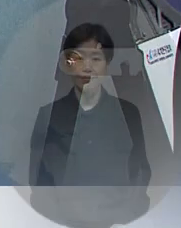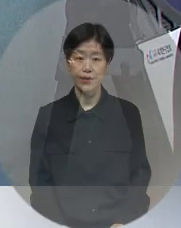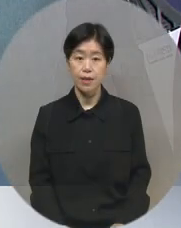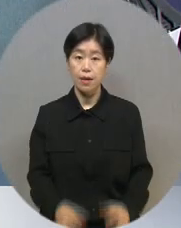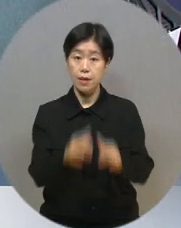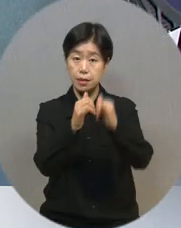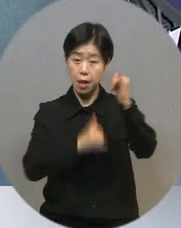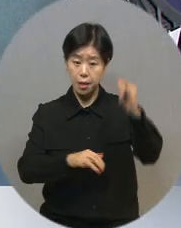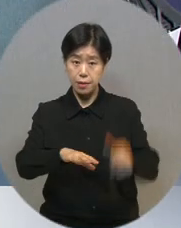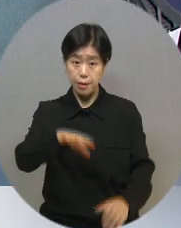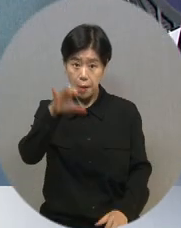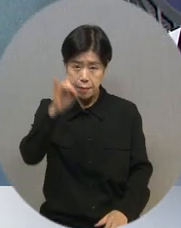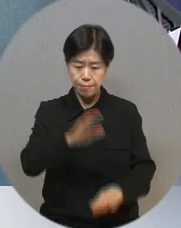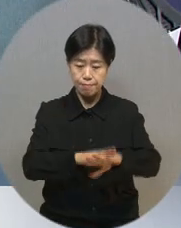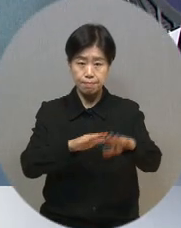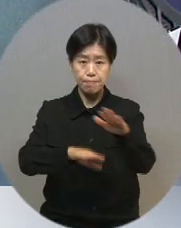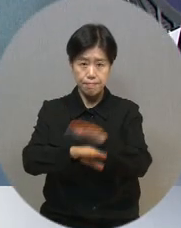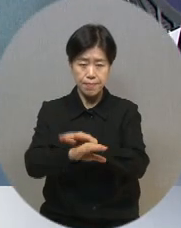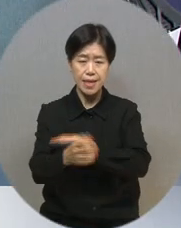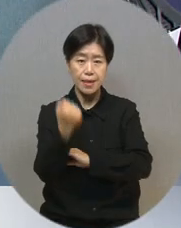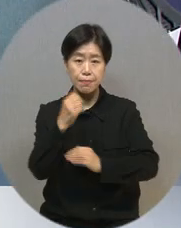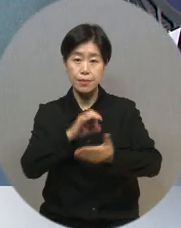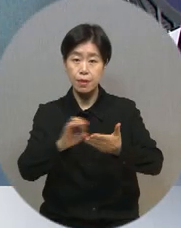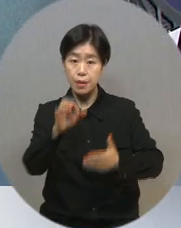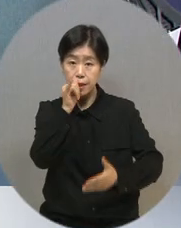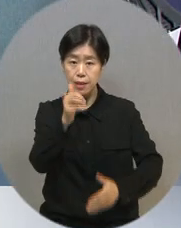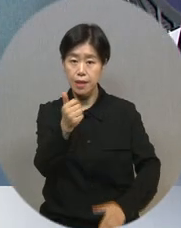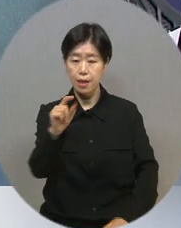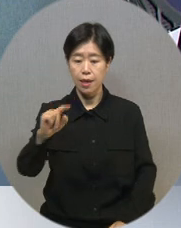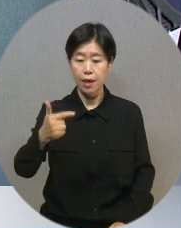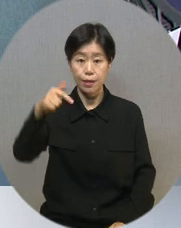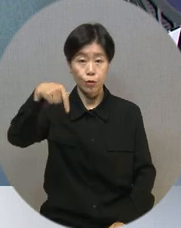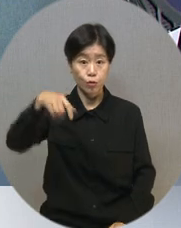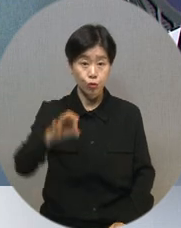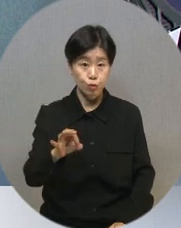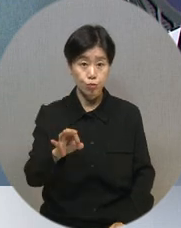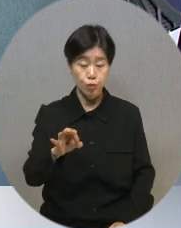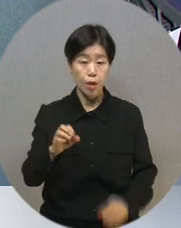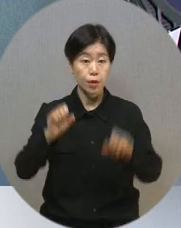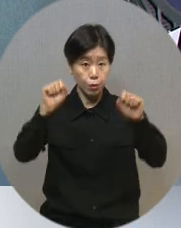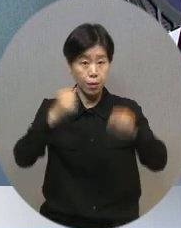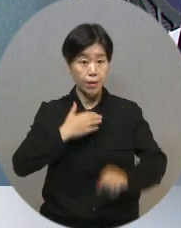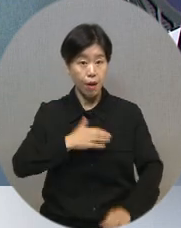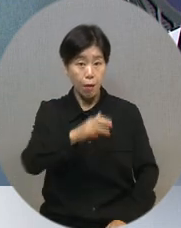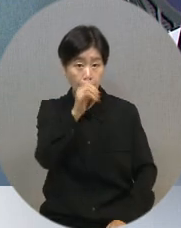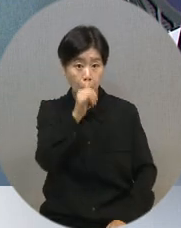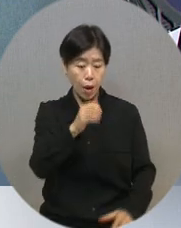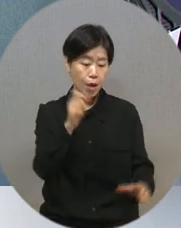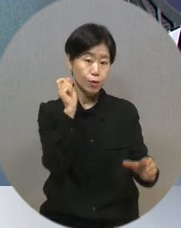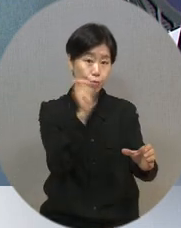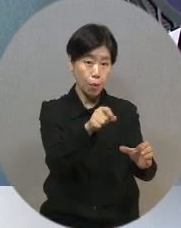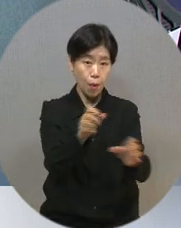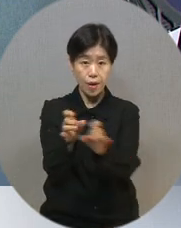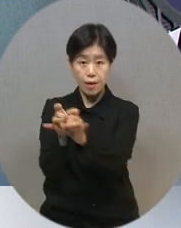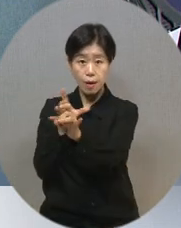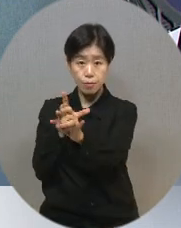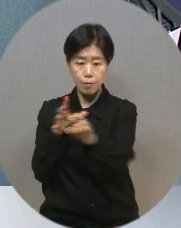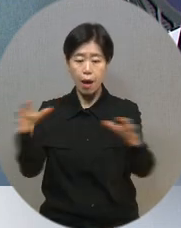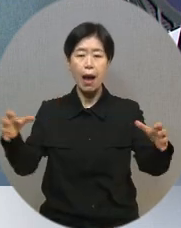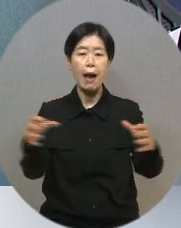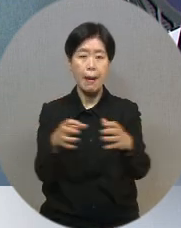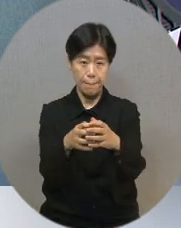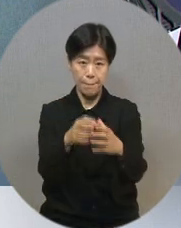세계 최초 양손 집중력 운동인 한궁에 대해 들어보셨나요? 투어와 양궁의 장점을 모아 만든 전통